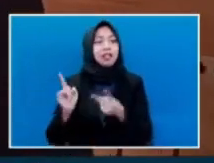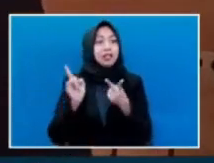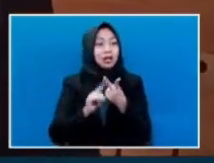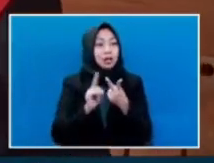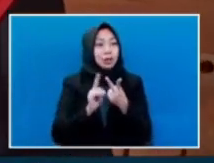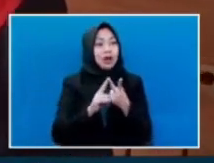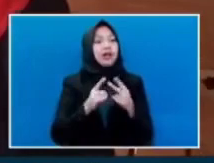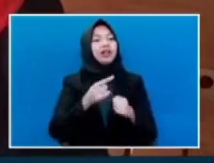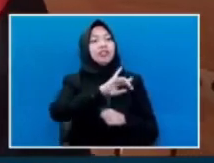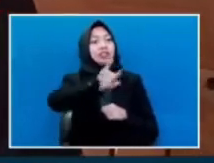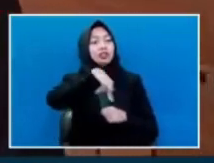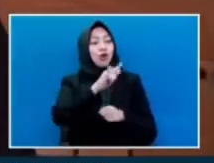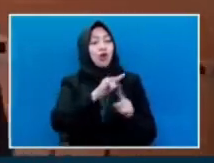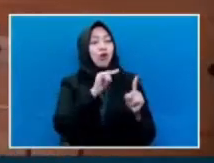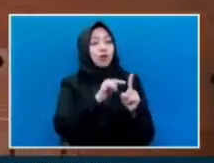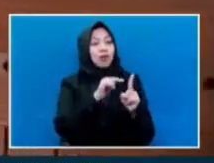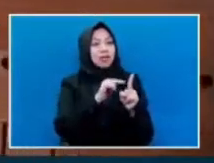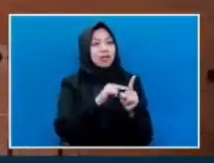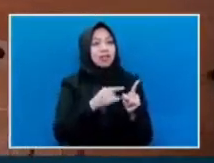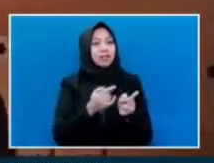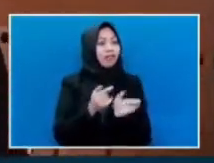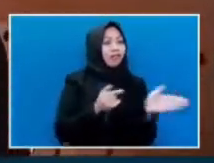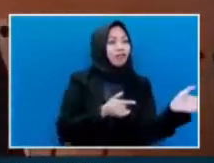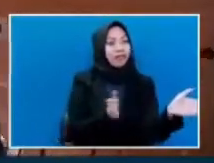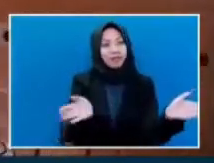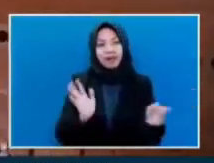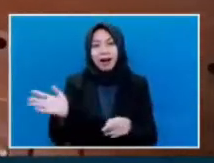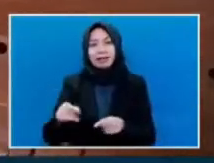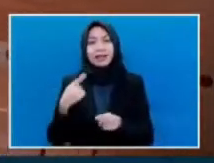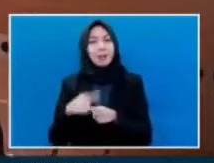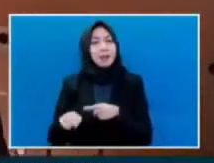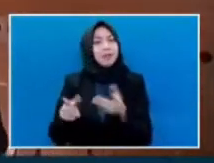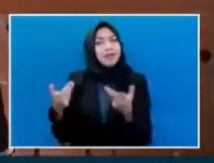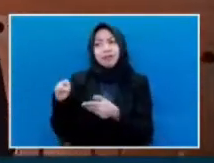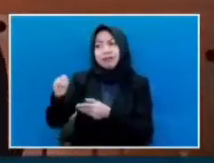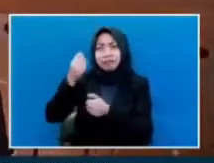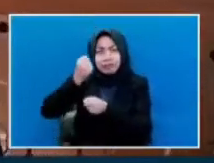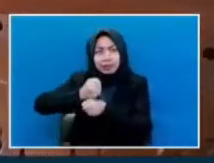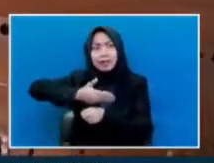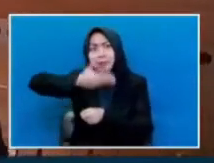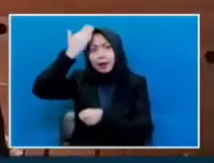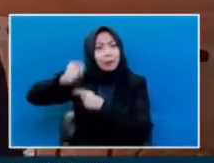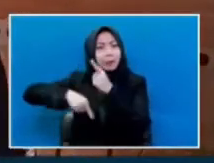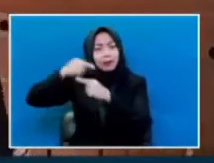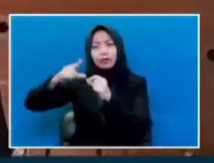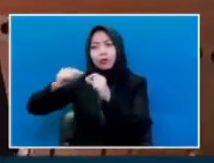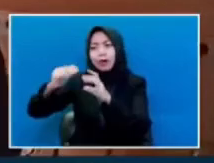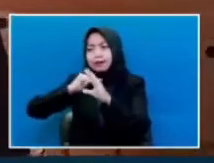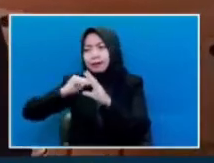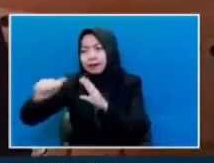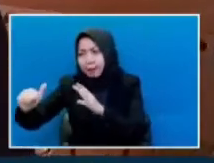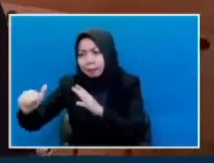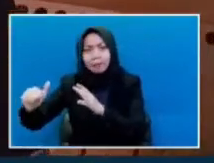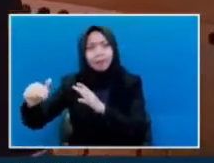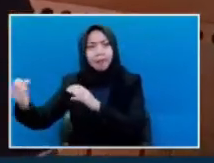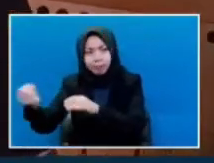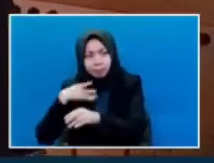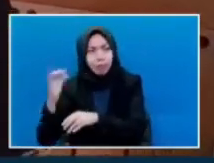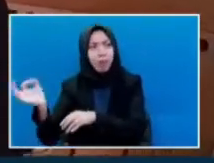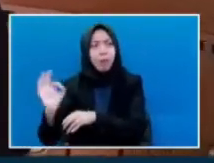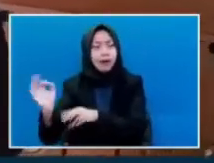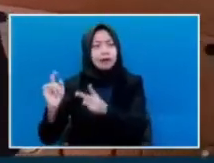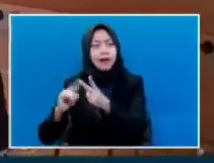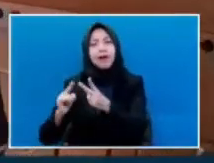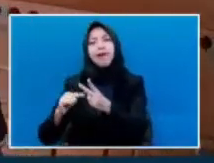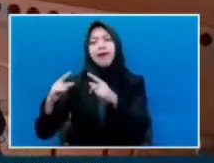tidak dianggap bermain di dua kaki namun sampai hari ini belum ada jawaban katanya mau mengembalikan juga belum dikembalikan namun